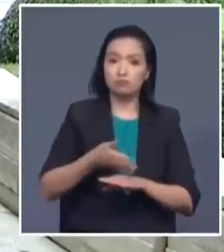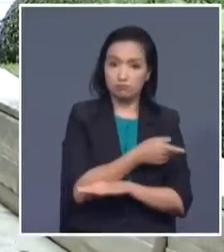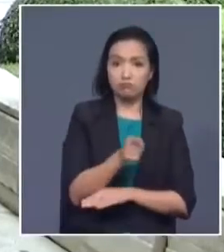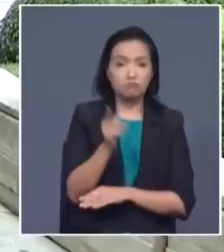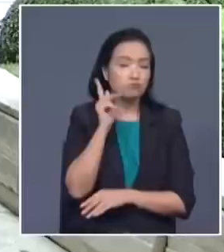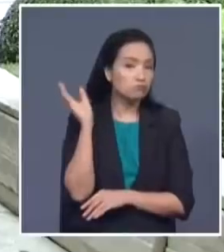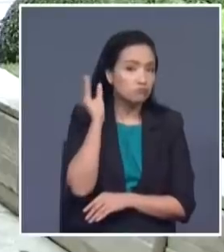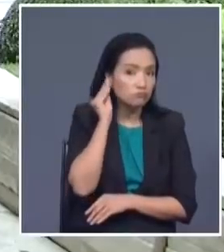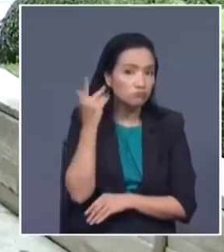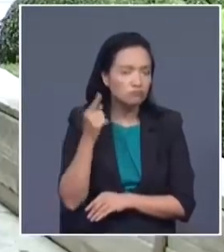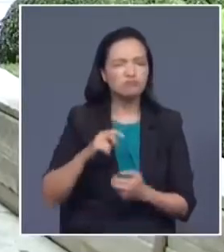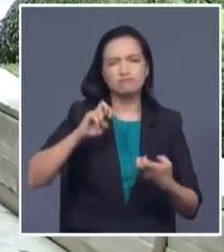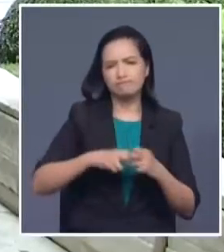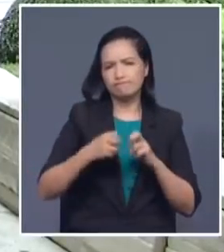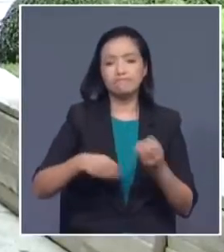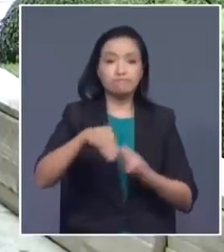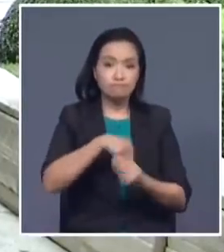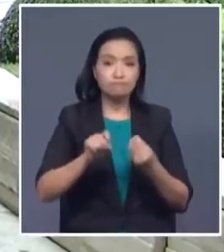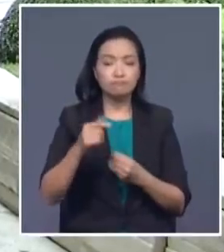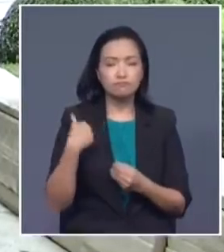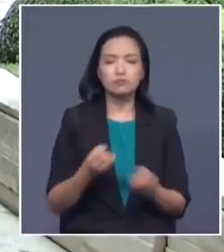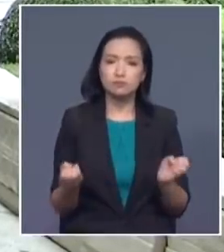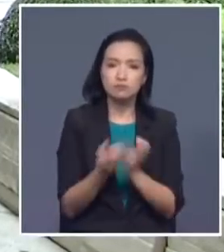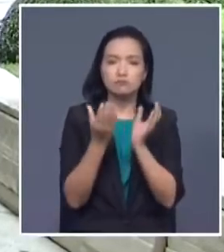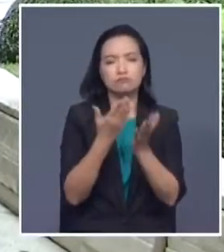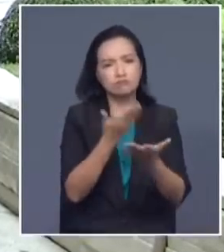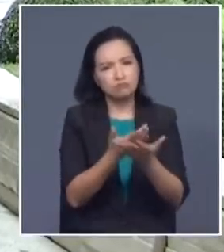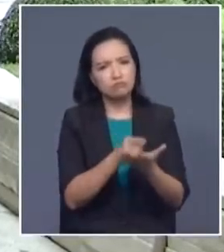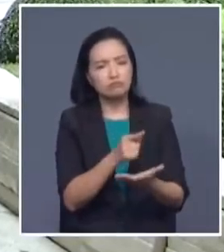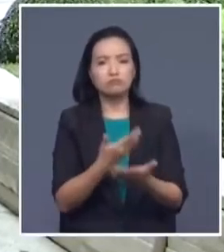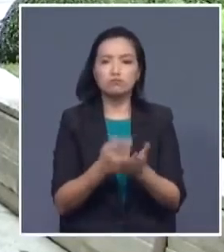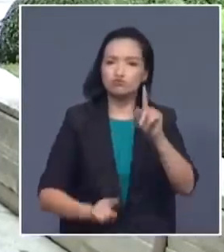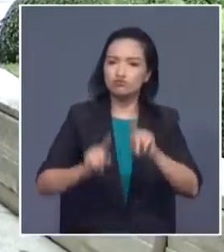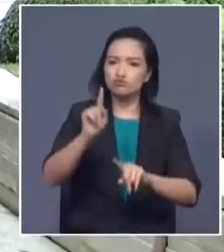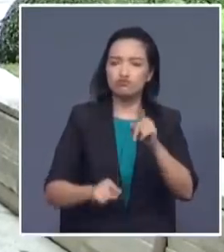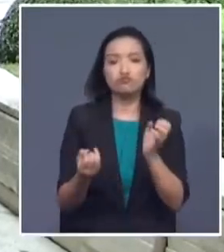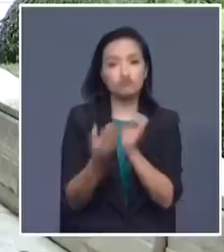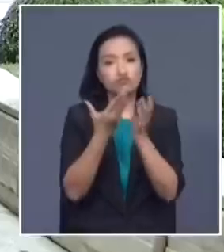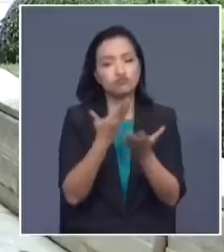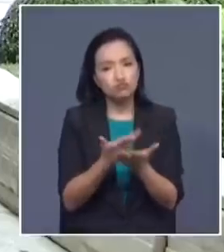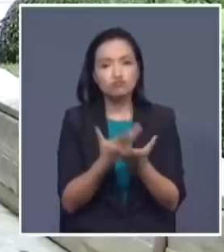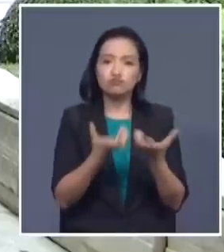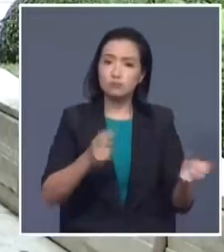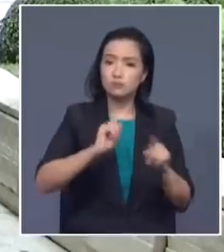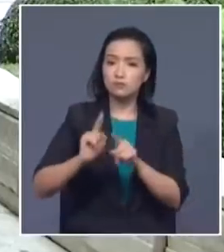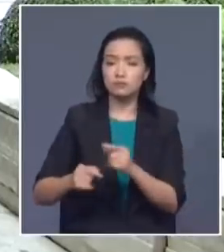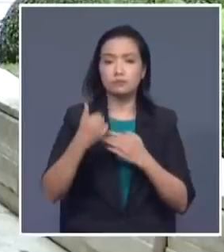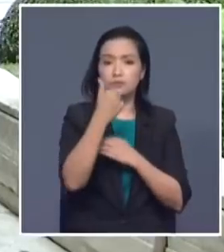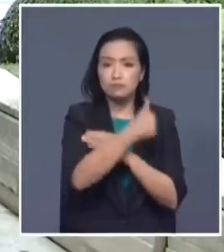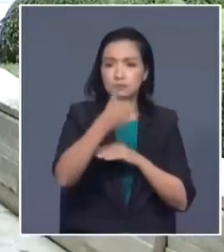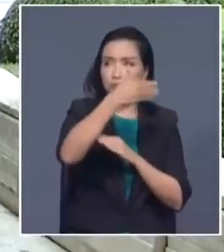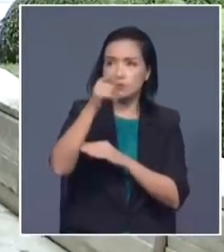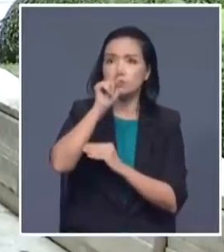ยินข่าวเกี่ยวกับการเกิดปัญหาทางเศรษฐกิจที่ส่งผลต่อค่าเงินราคาหุ้นและราคาสินทรัพย์ต่างๆในหลายประเทศก